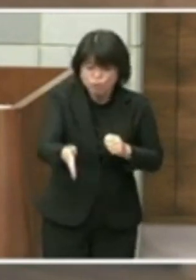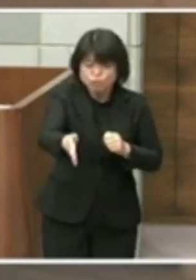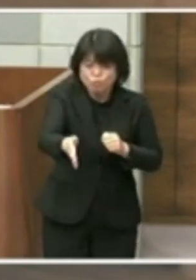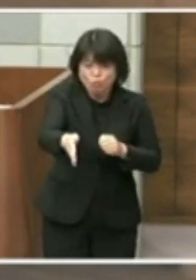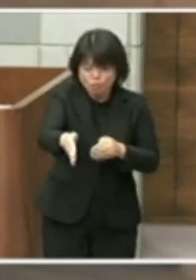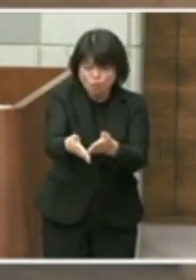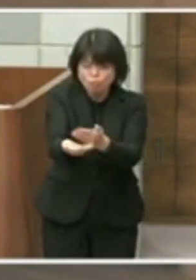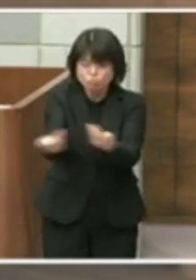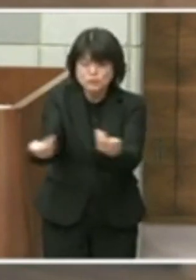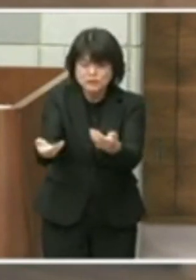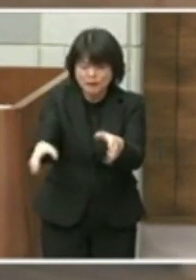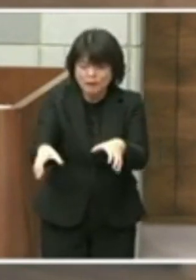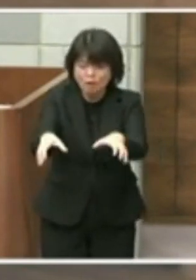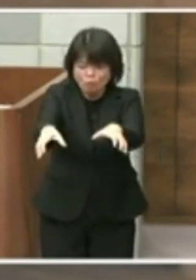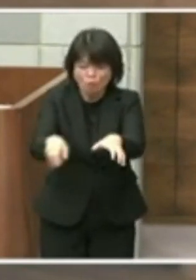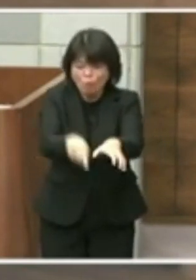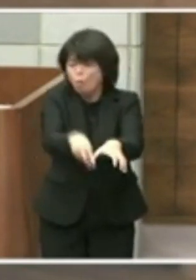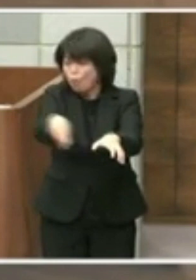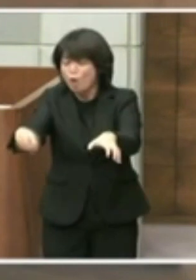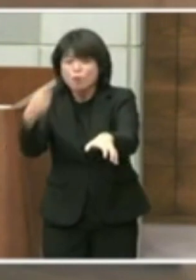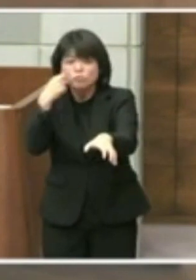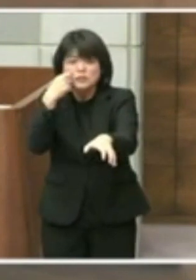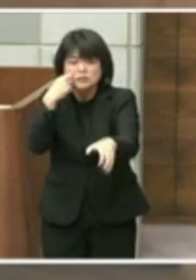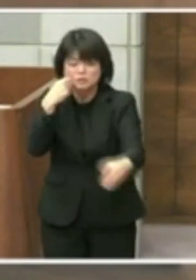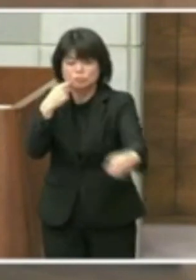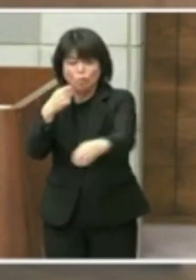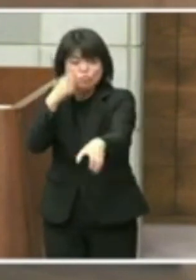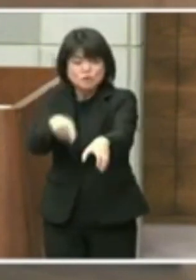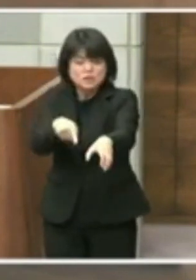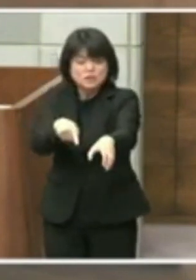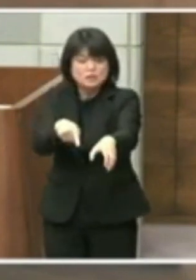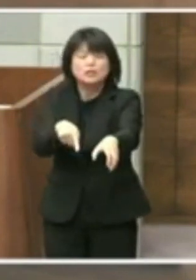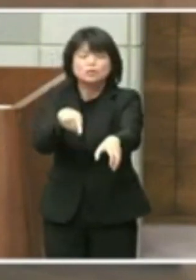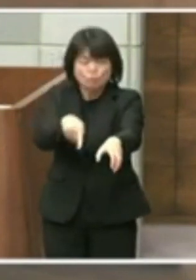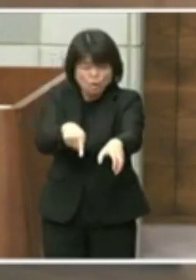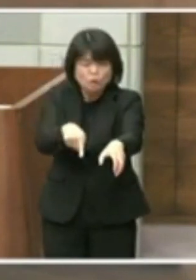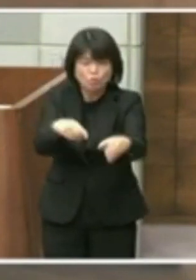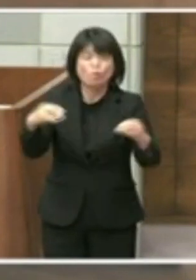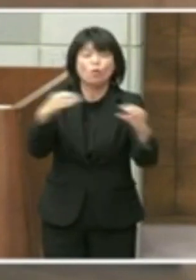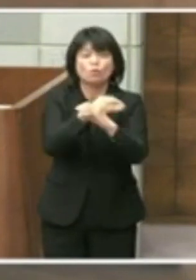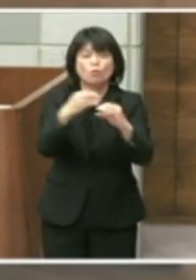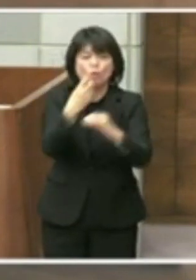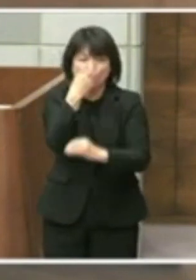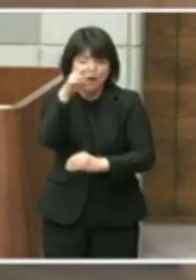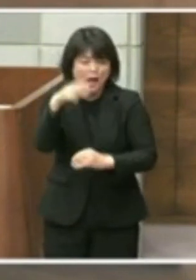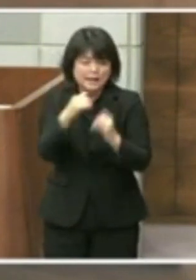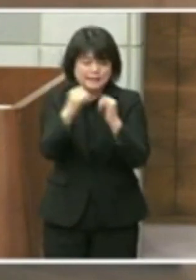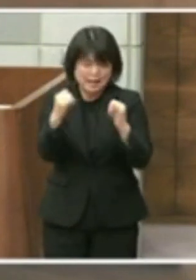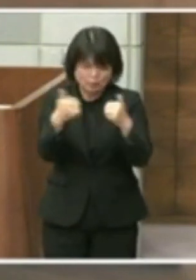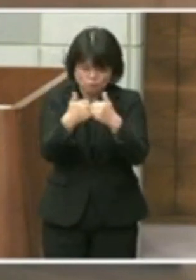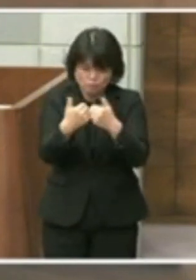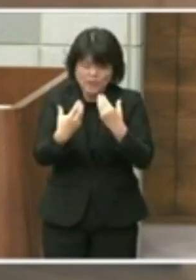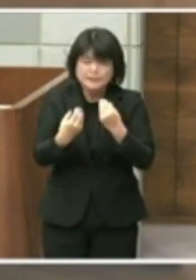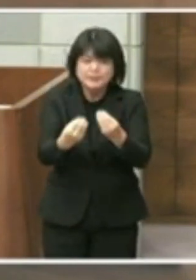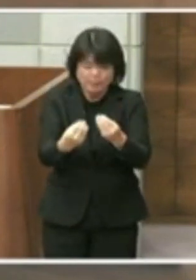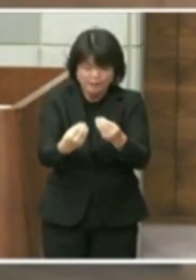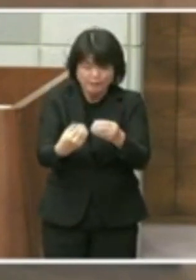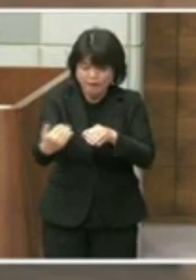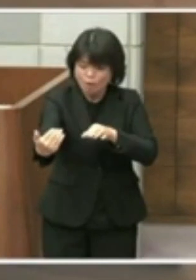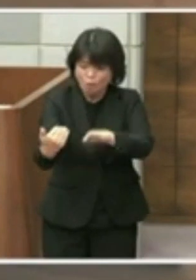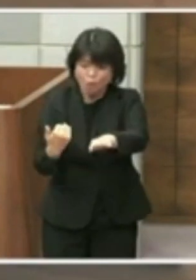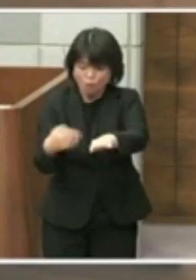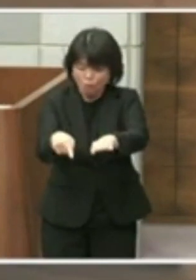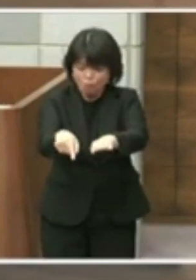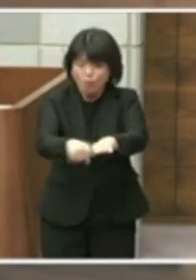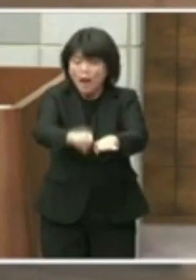動線的には左右に出れませんので、そういった中で道路管理者のところと協議をして、最終的にはそういった中央分離